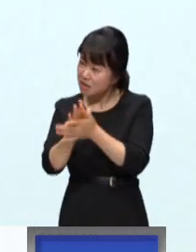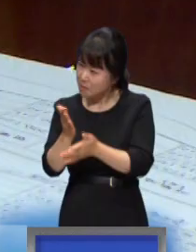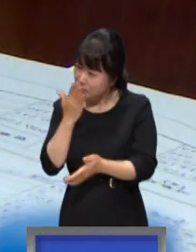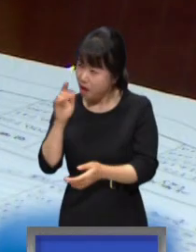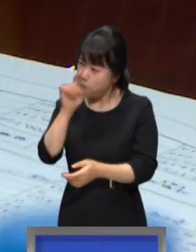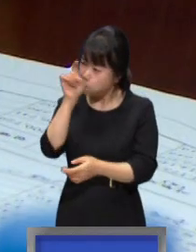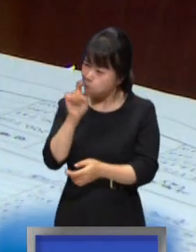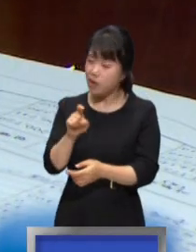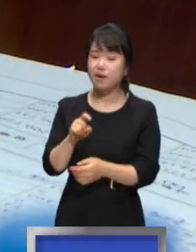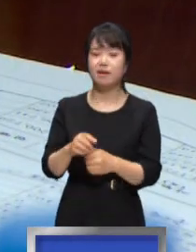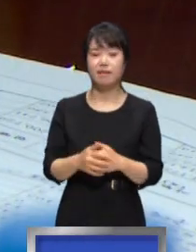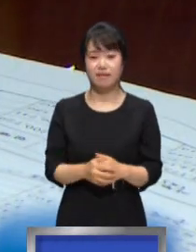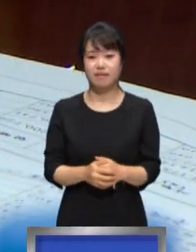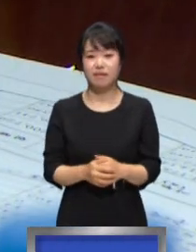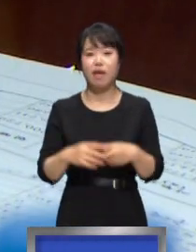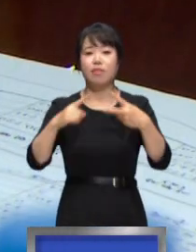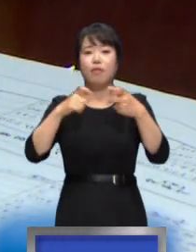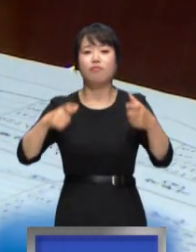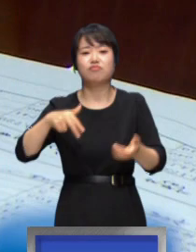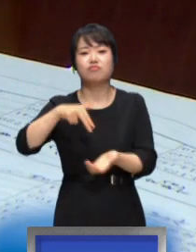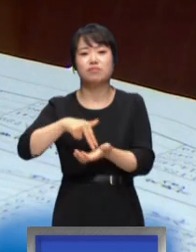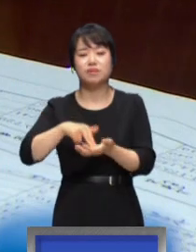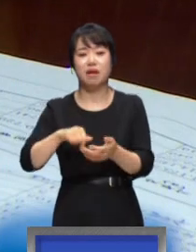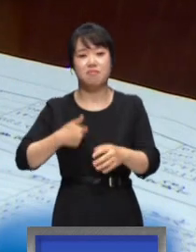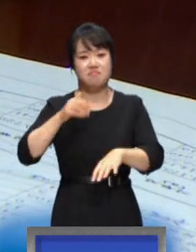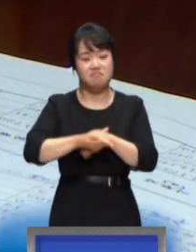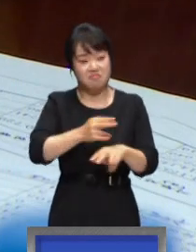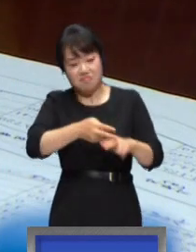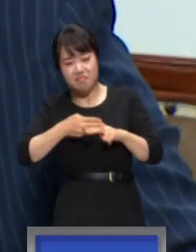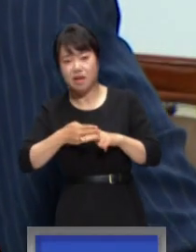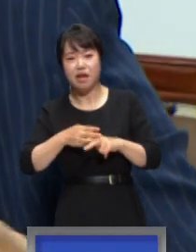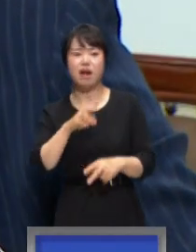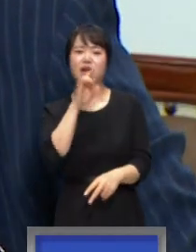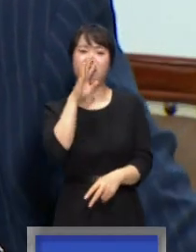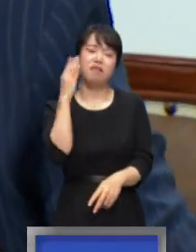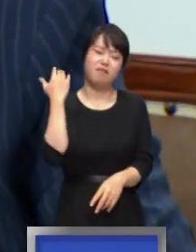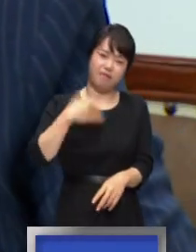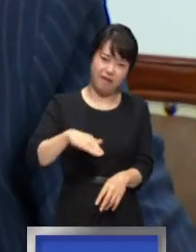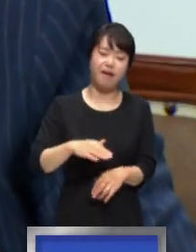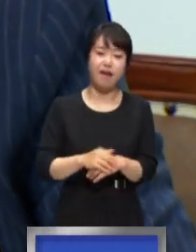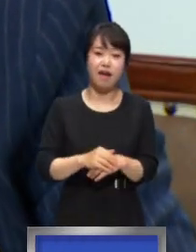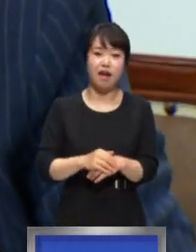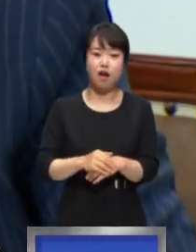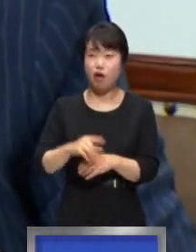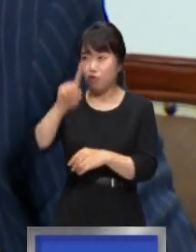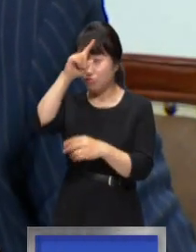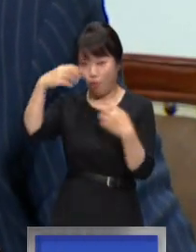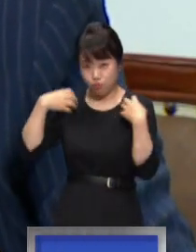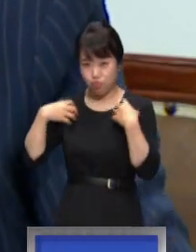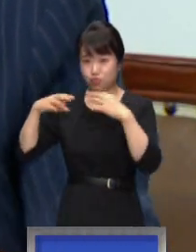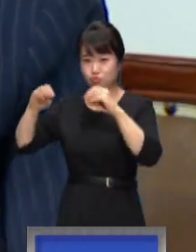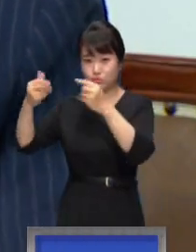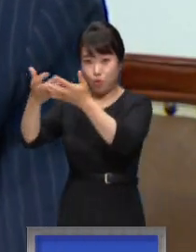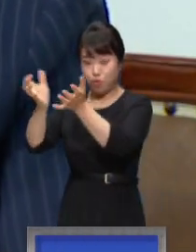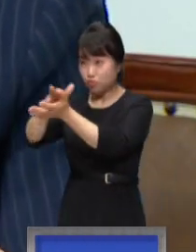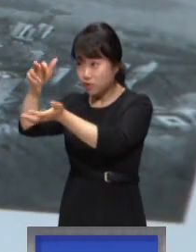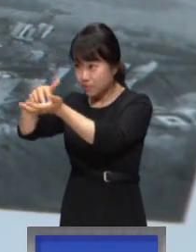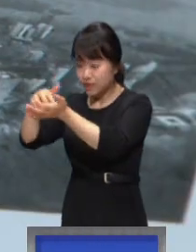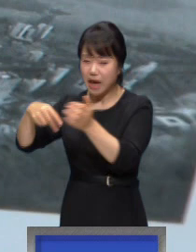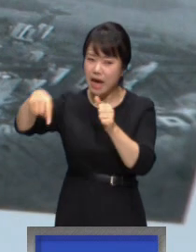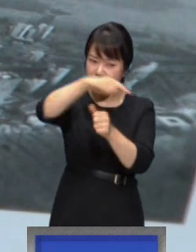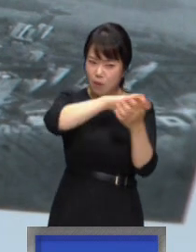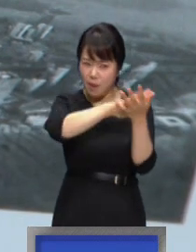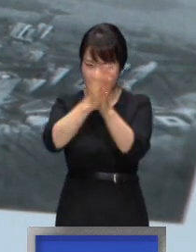하시더라고. 동대문구는 독자 사업 추진은 사실상 어렵다며 국토부의 공간혁신구역 사업에